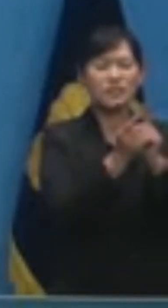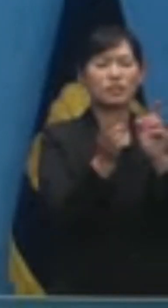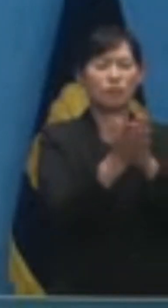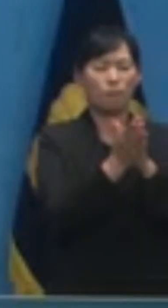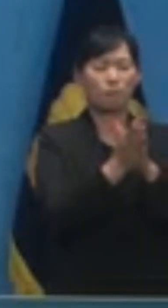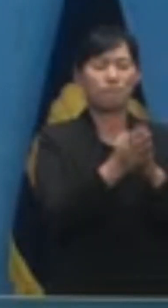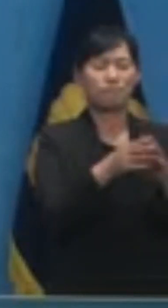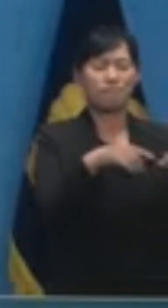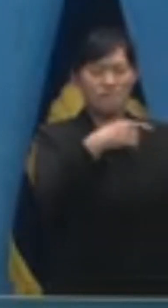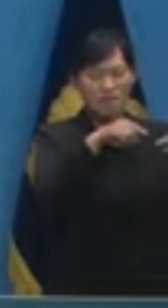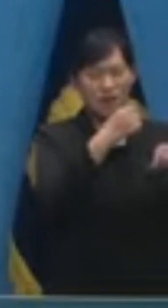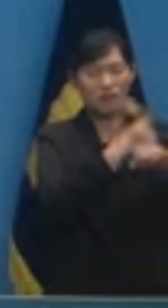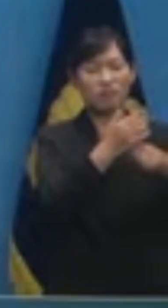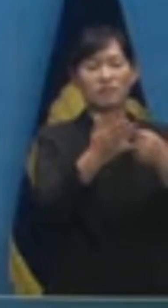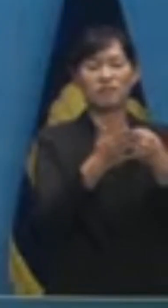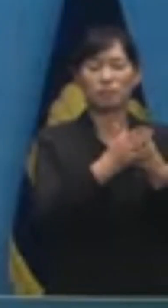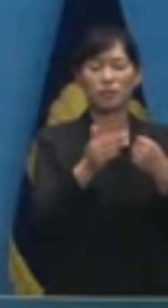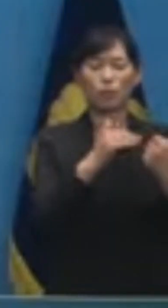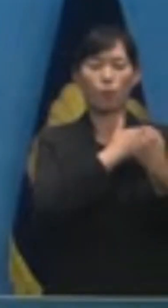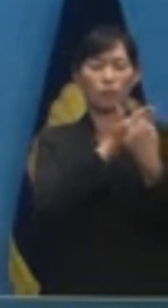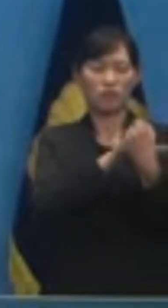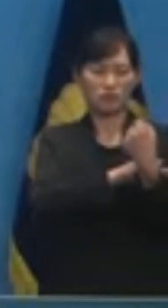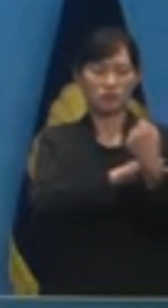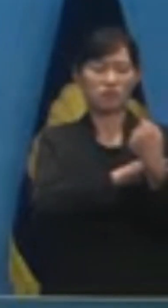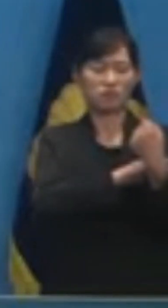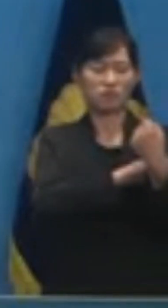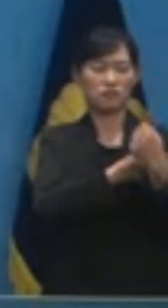때문에 지휘 통제의 권한은